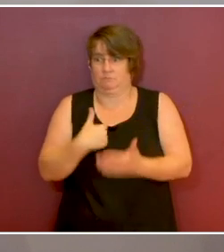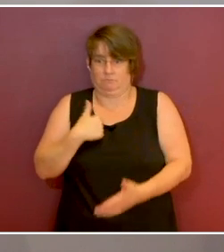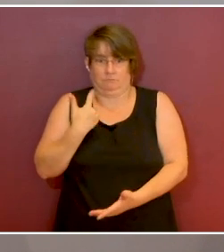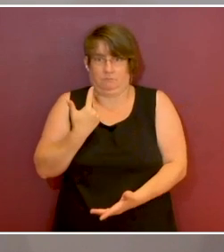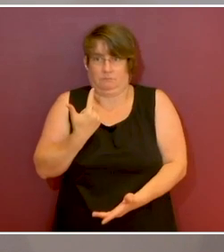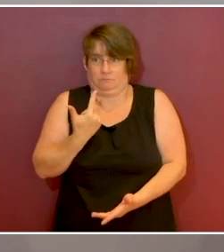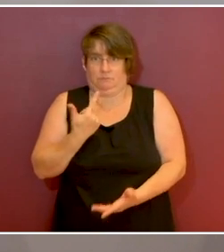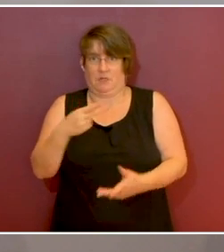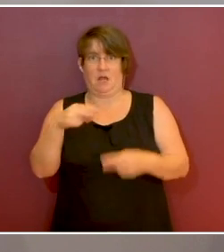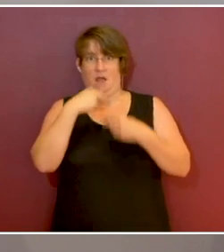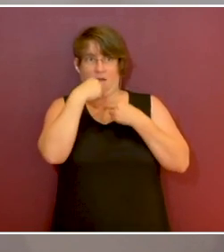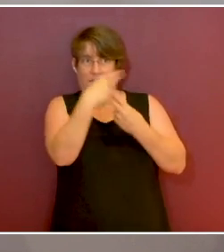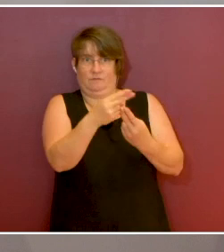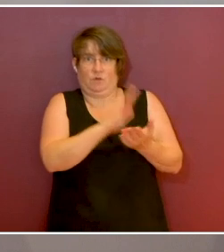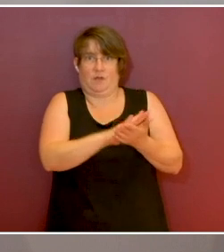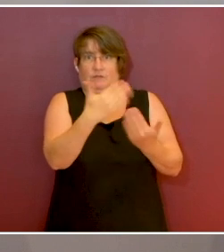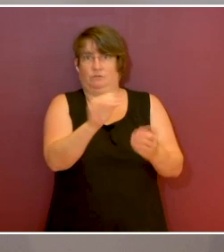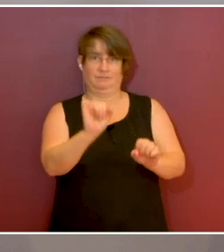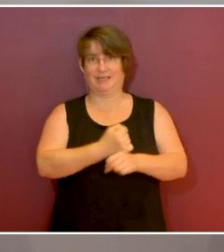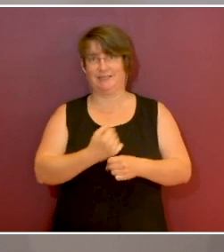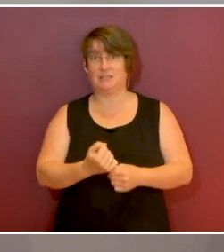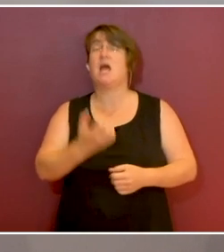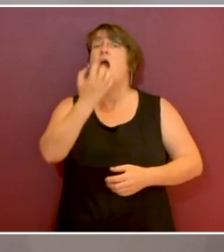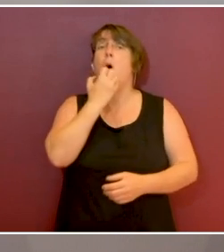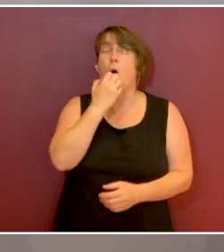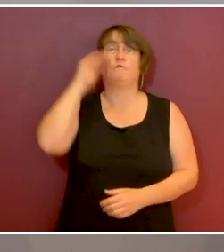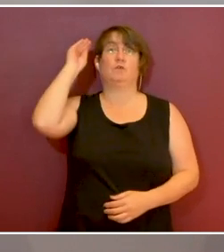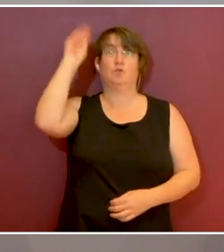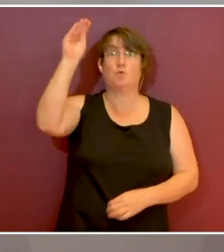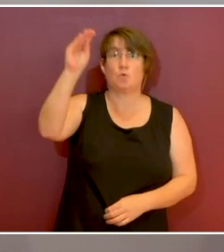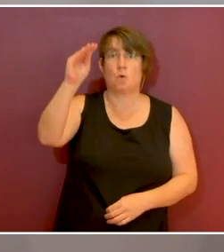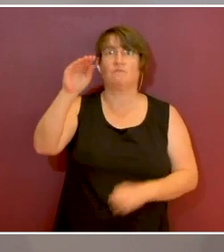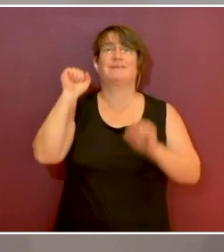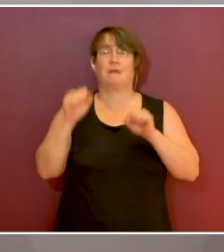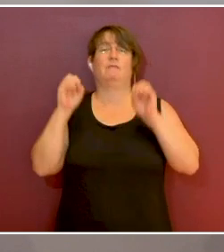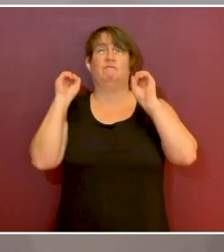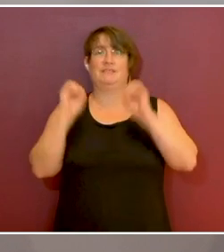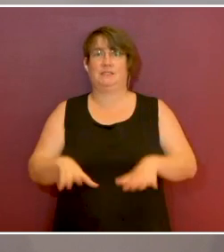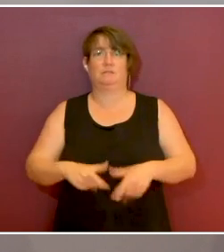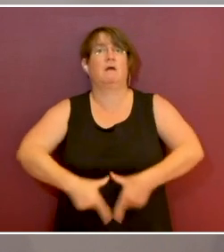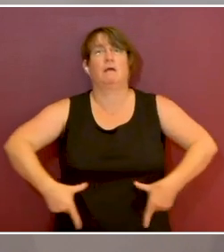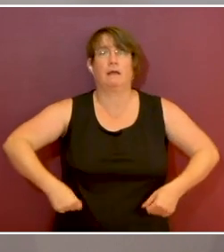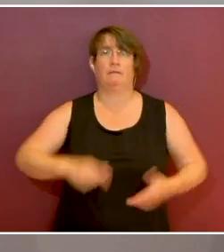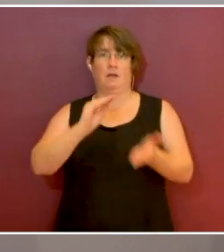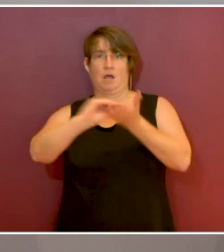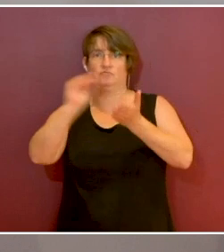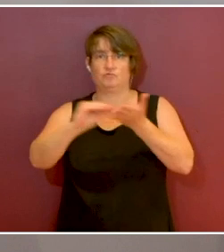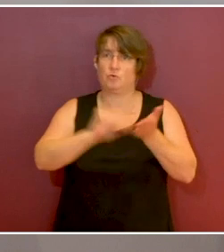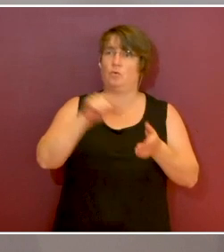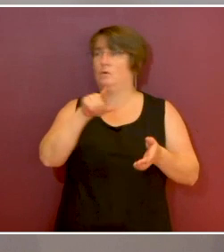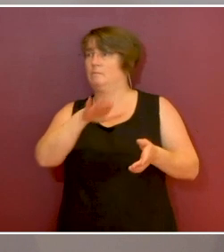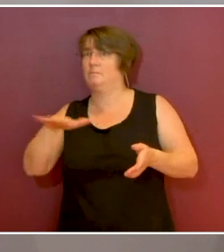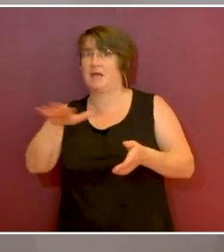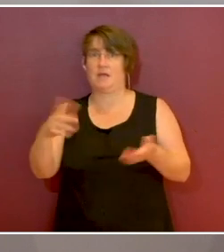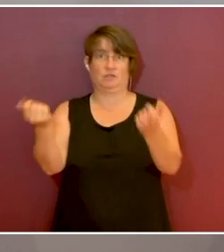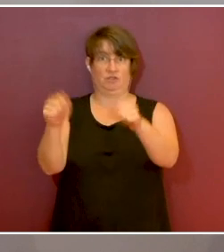Zukunft darauf verzichten können, Kitas, Schulen und diese Bereiche zu schließen. Aber